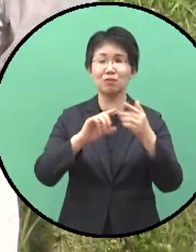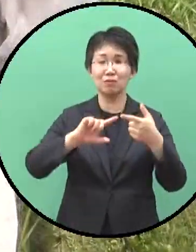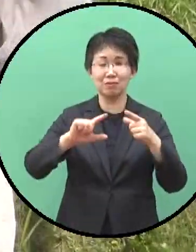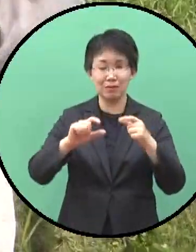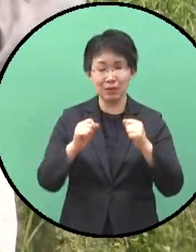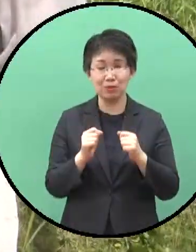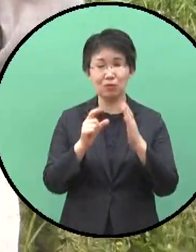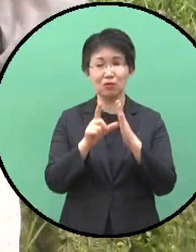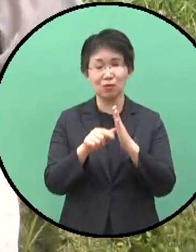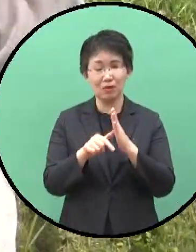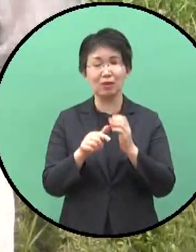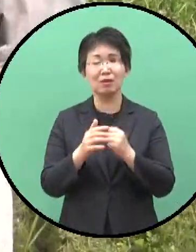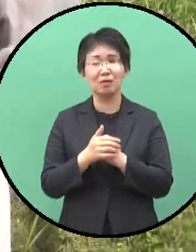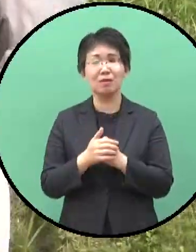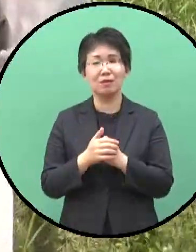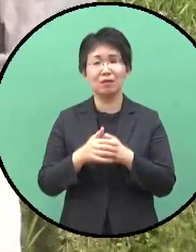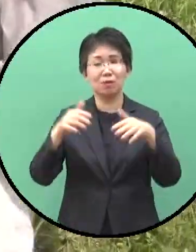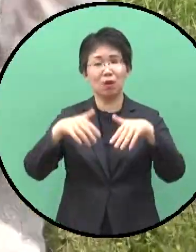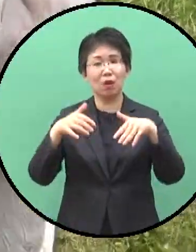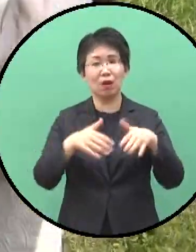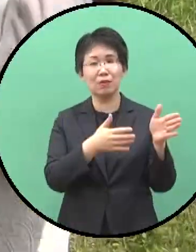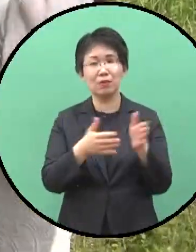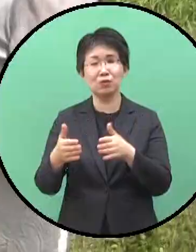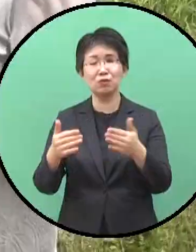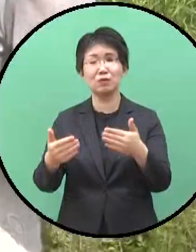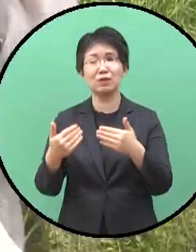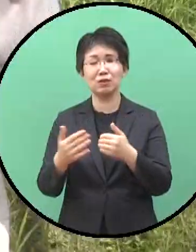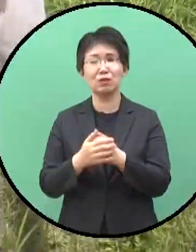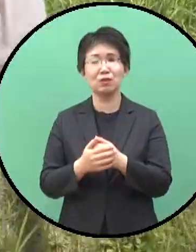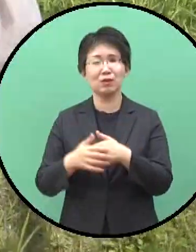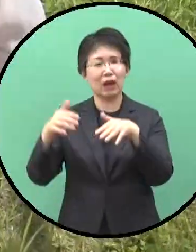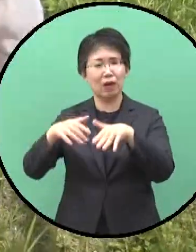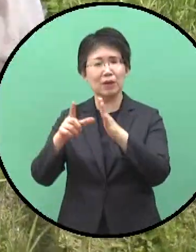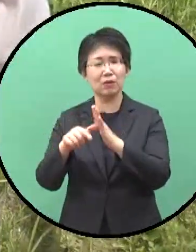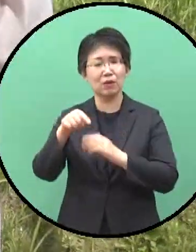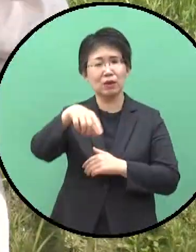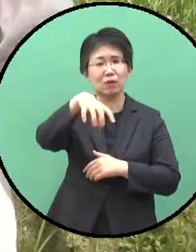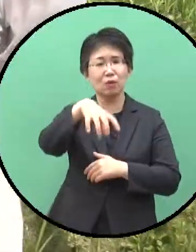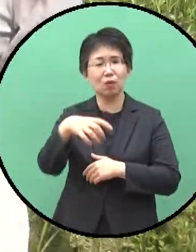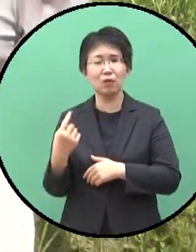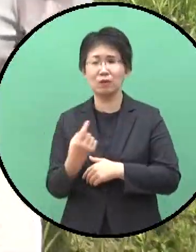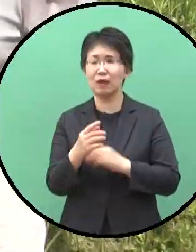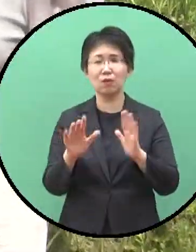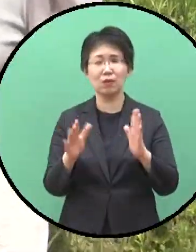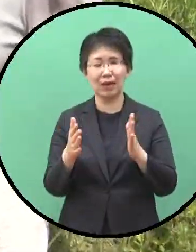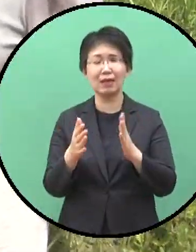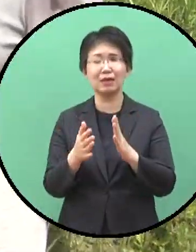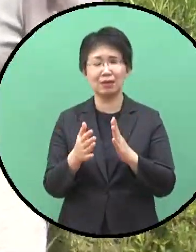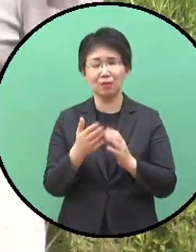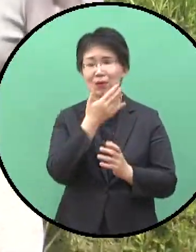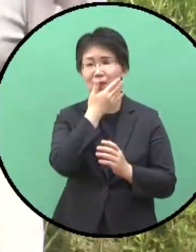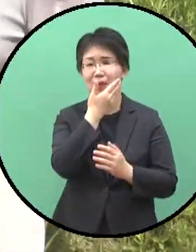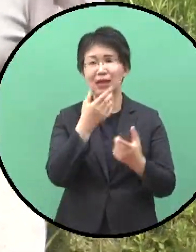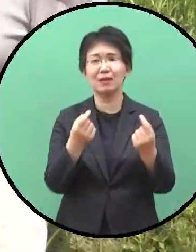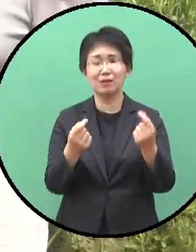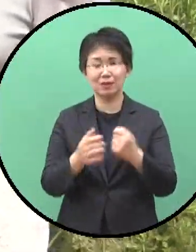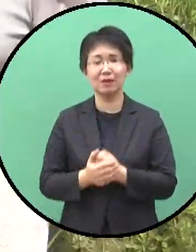への備え必要ですし、雨の時にもここにはもうなるべく近づかないようにするっていうのも大切ですね。 そう